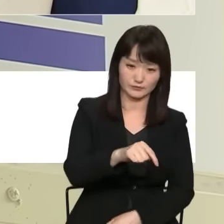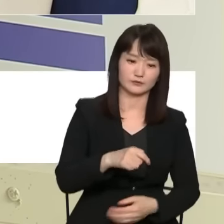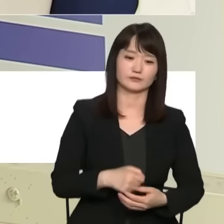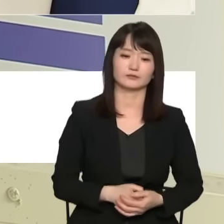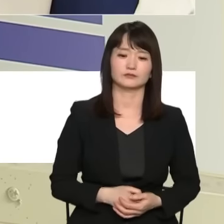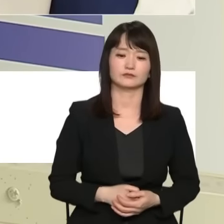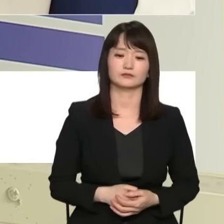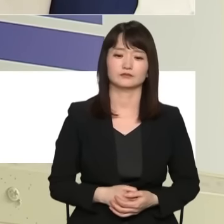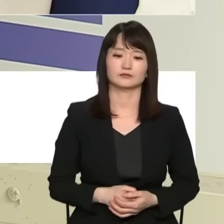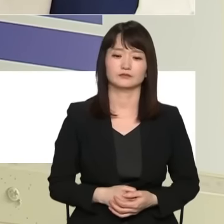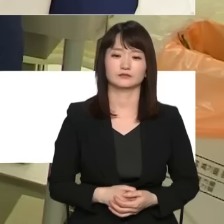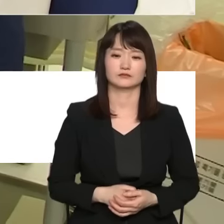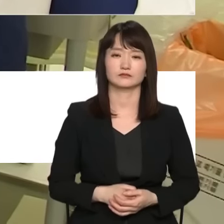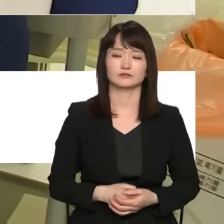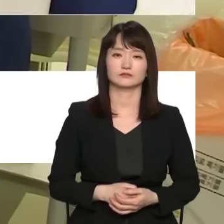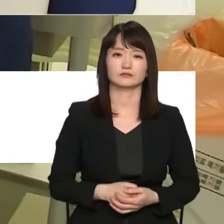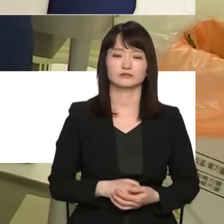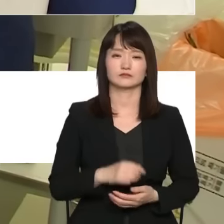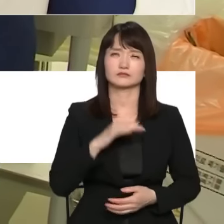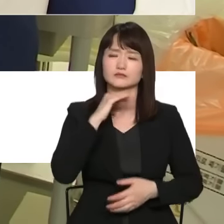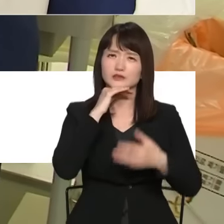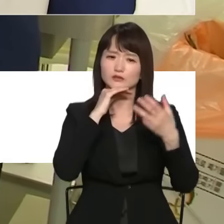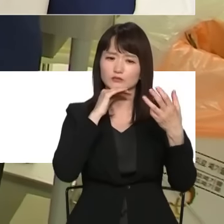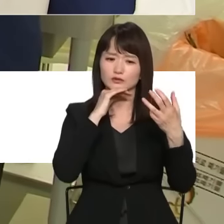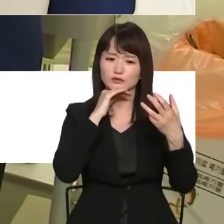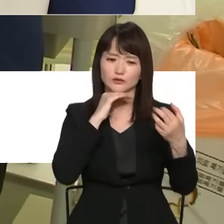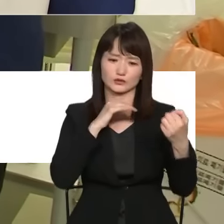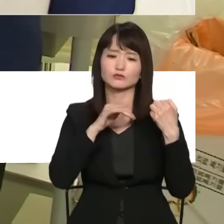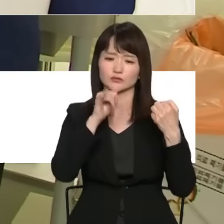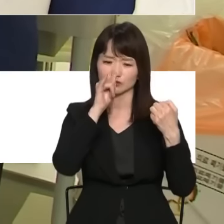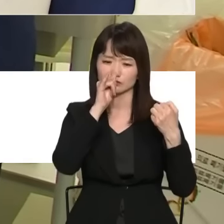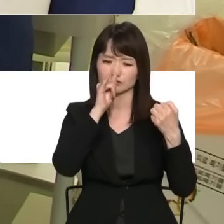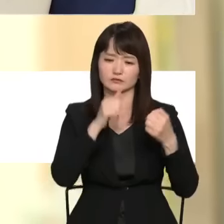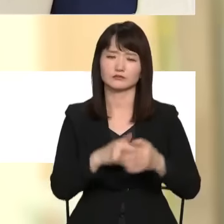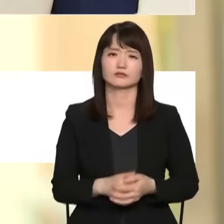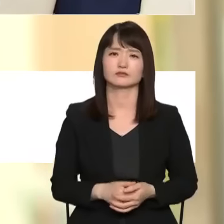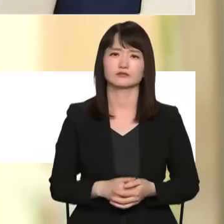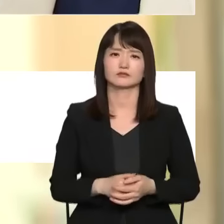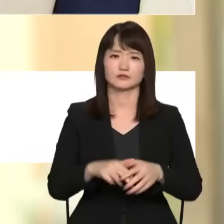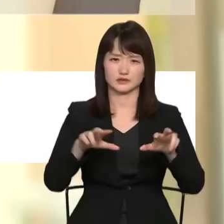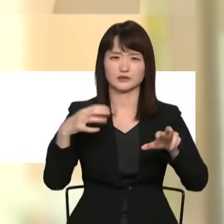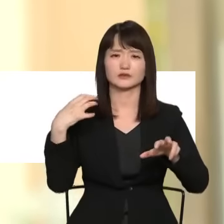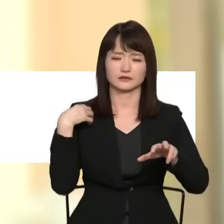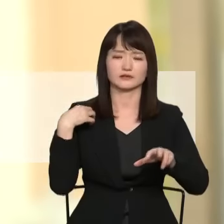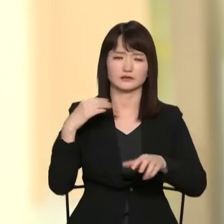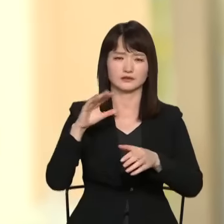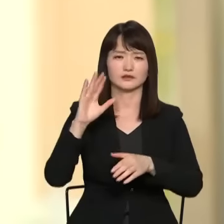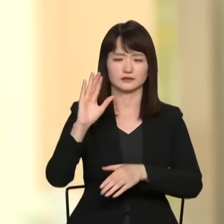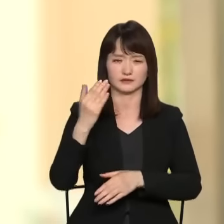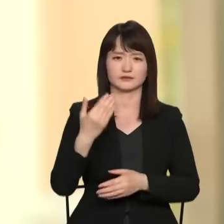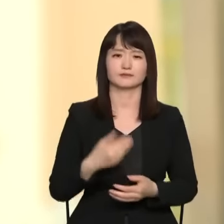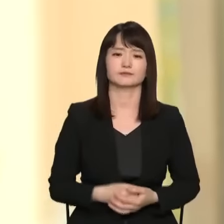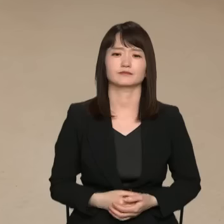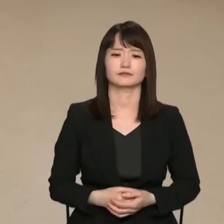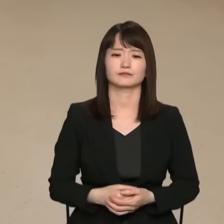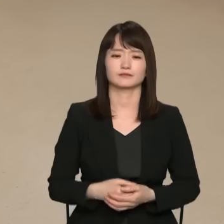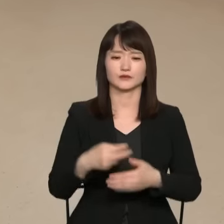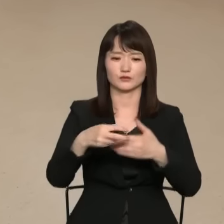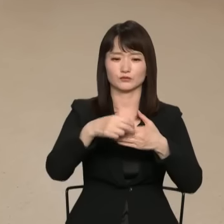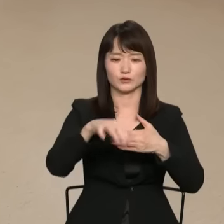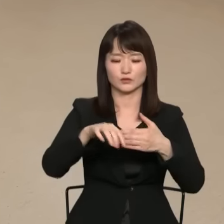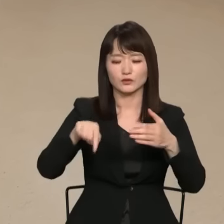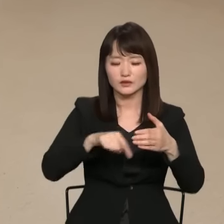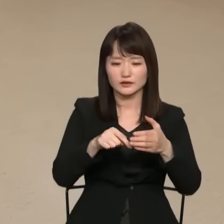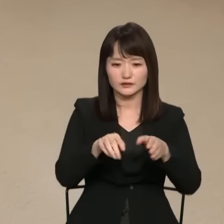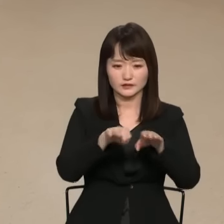닥터들이 요새 뭐 80세까지도 능력이 있잖아요. 이제 역할을 해야 될 때입니다. 병원 관사에 살며